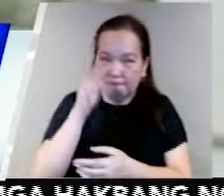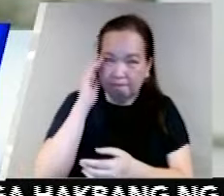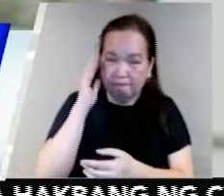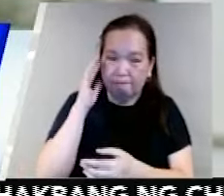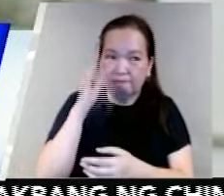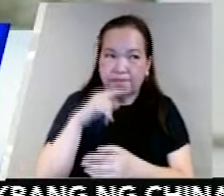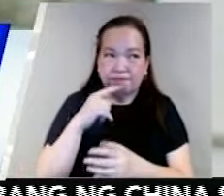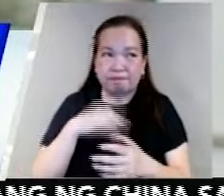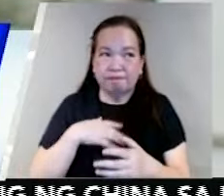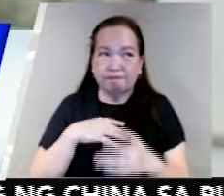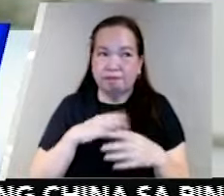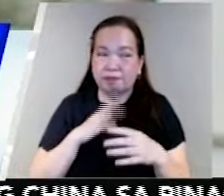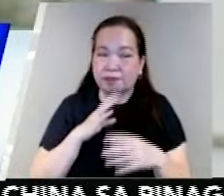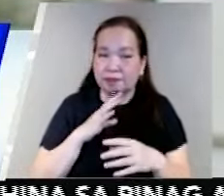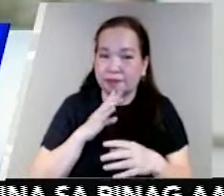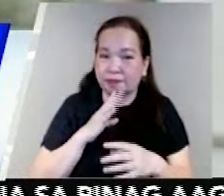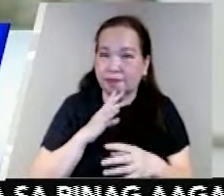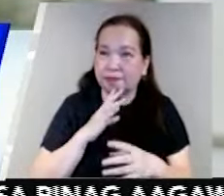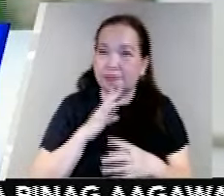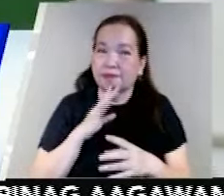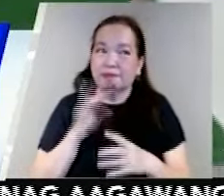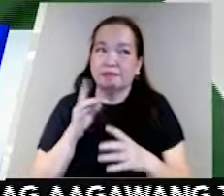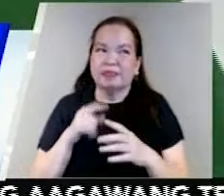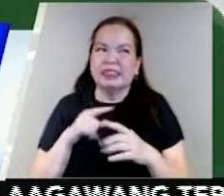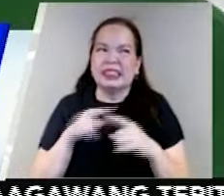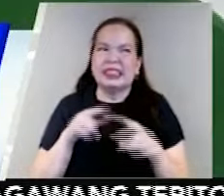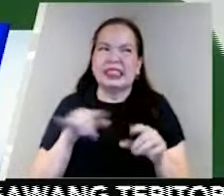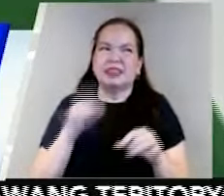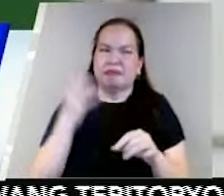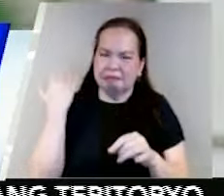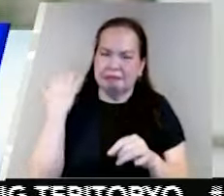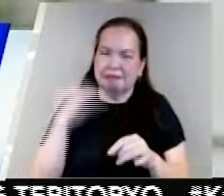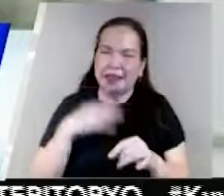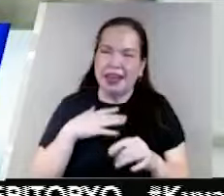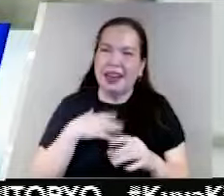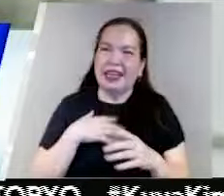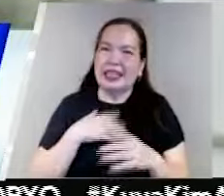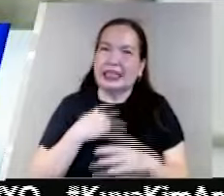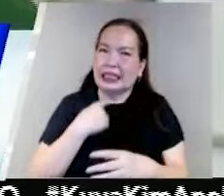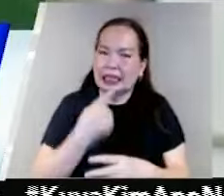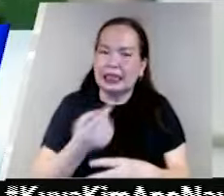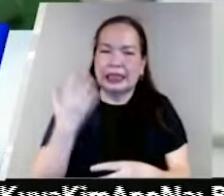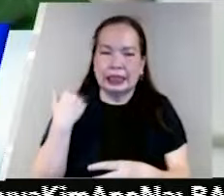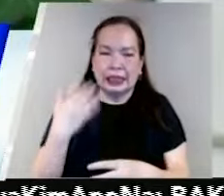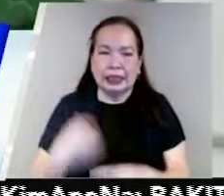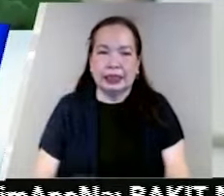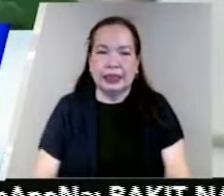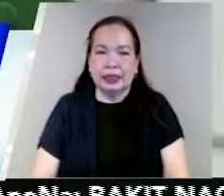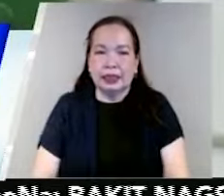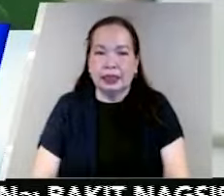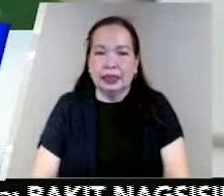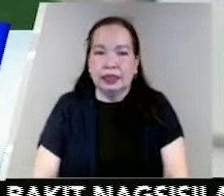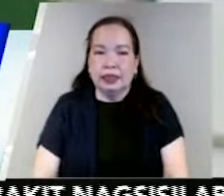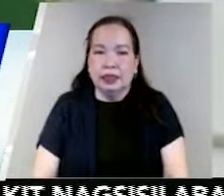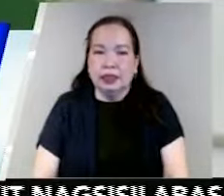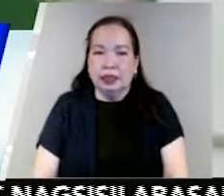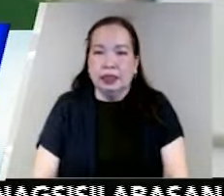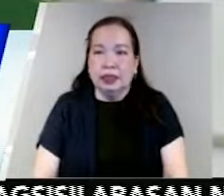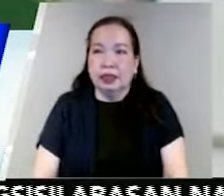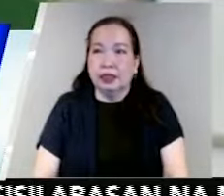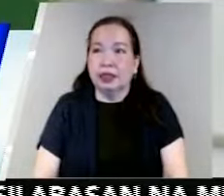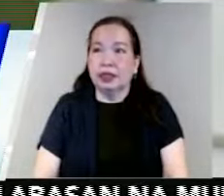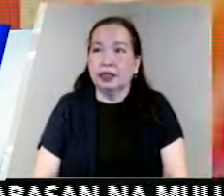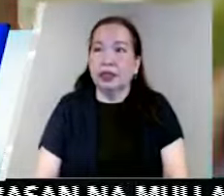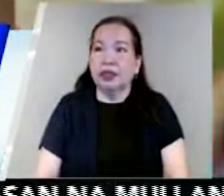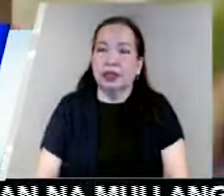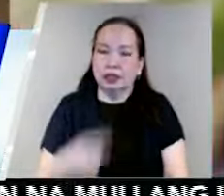na to, parang nabanggit ko nga din to dati, ganyan, parang ganon. And then, she was telling me na,